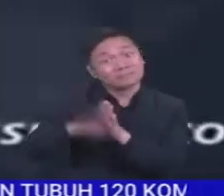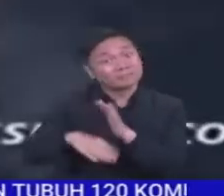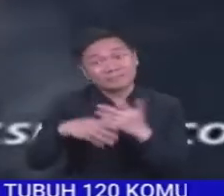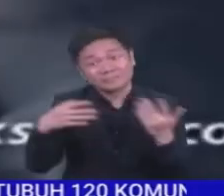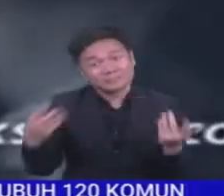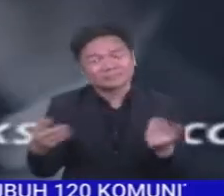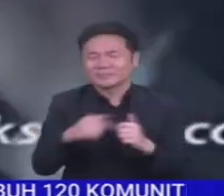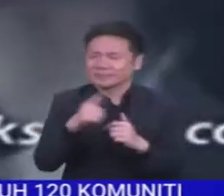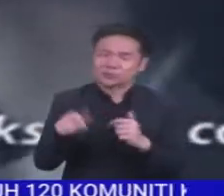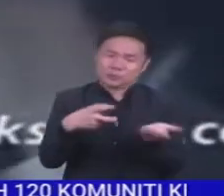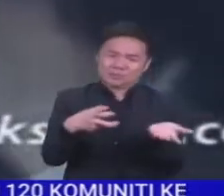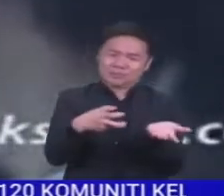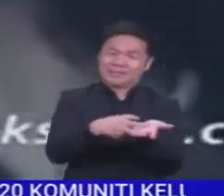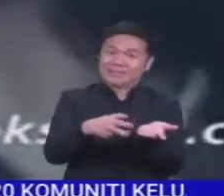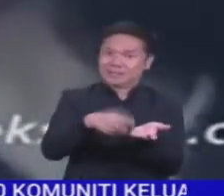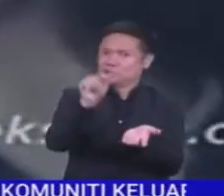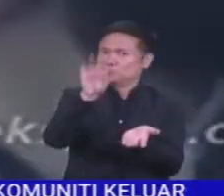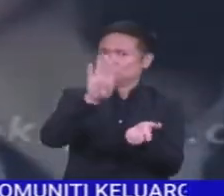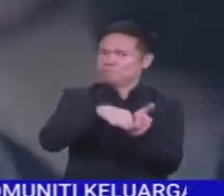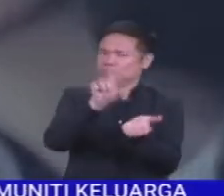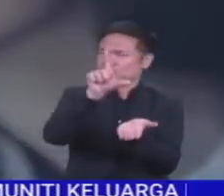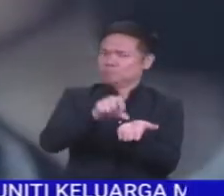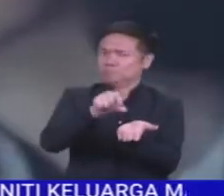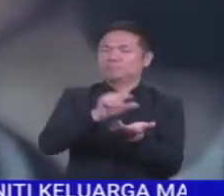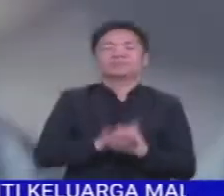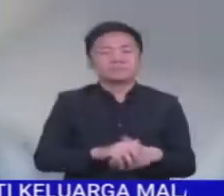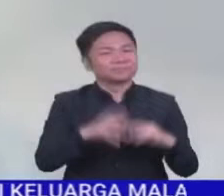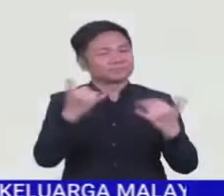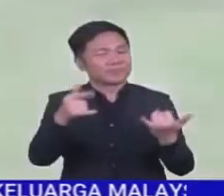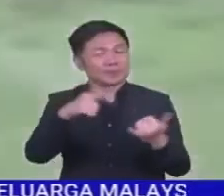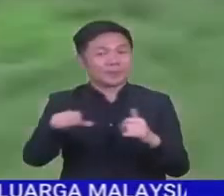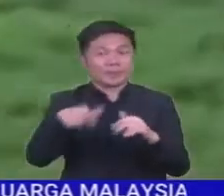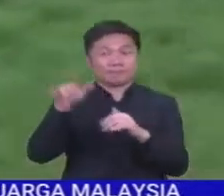untuk menambahkan tiket yang lebih murah. Sejak